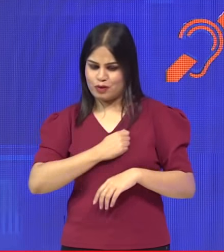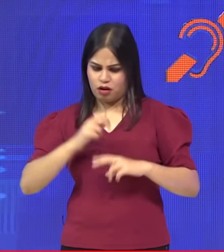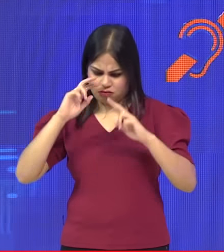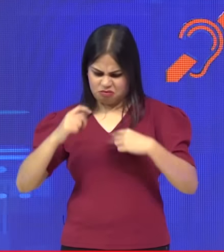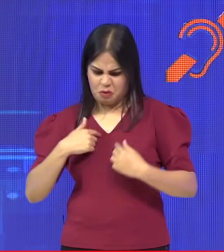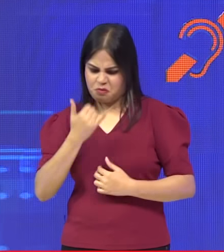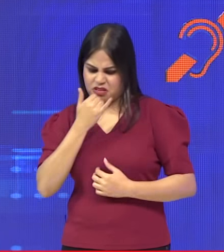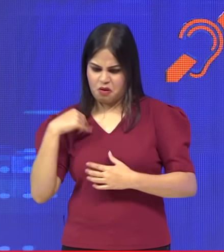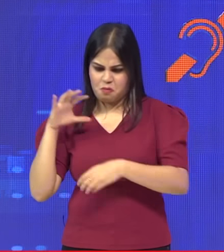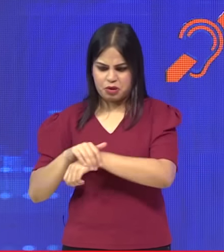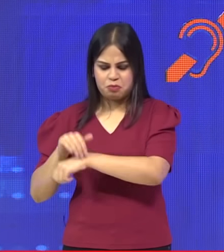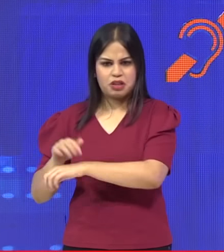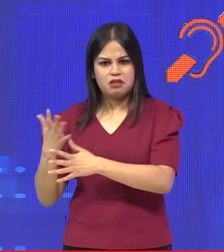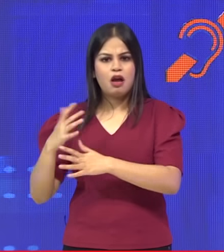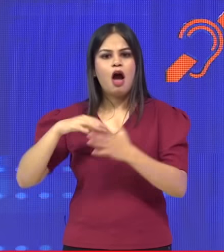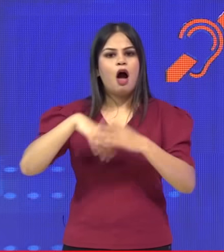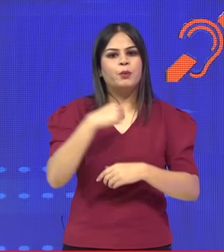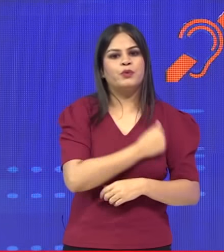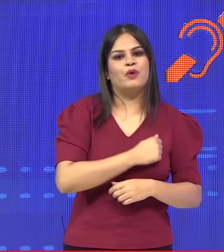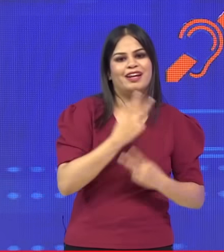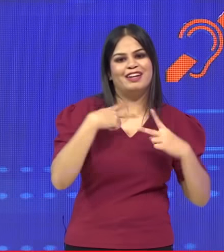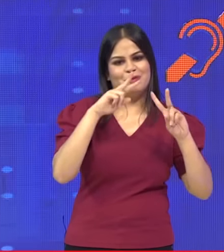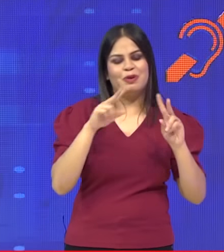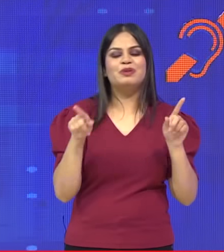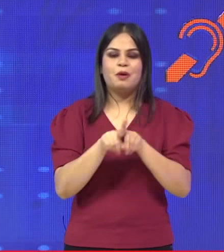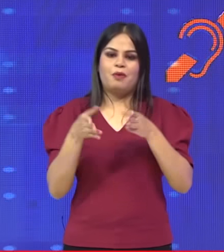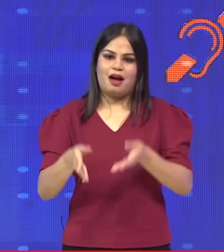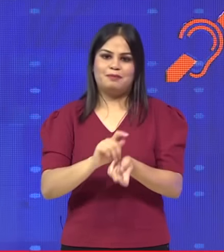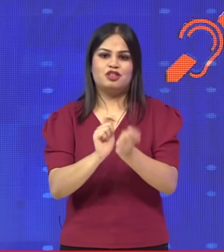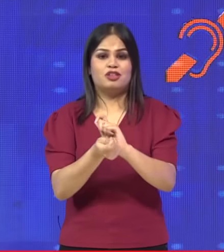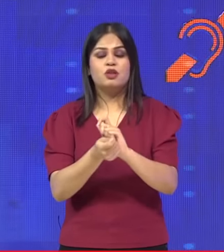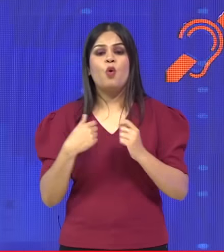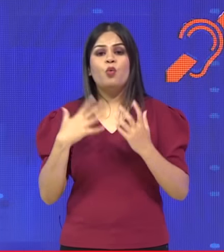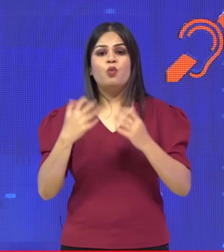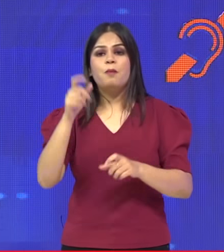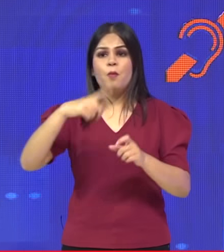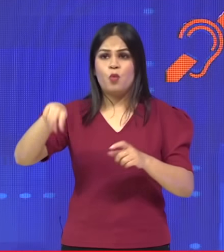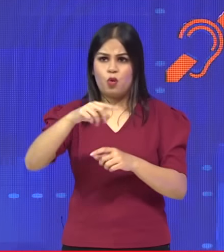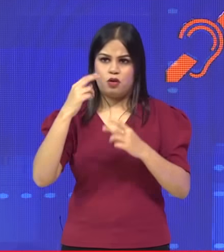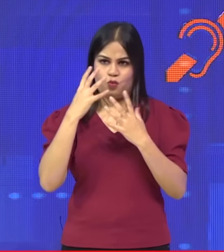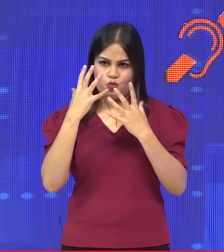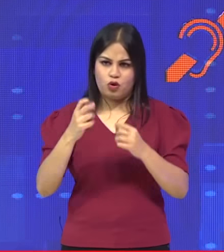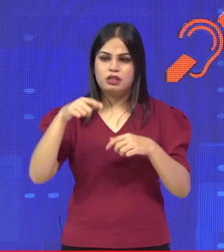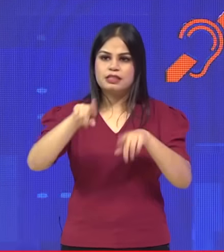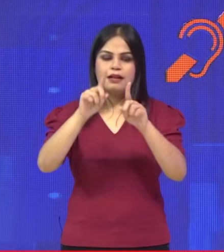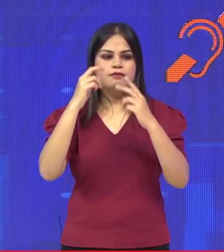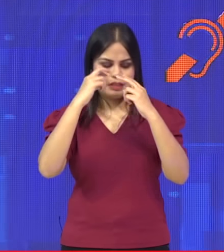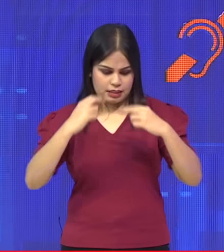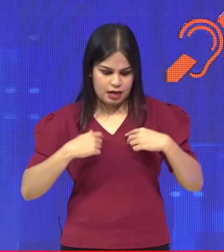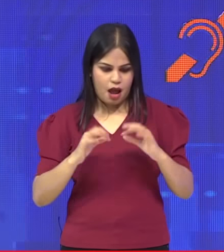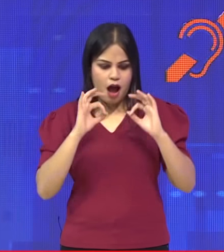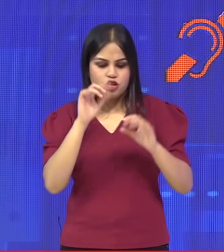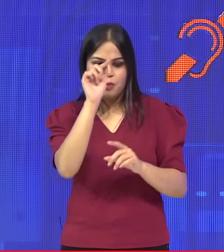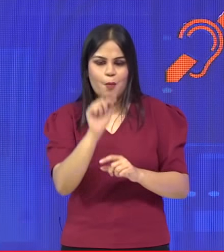और बस यही के आई थिंक एवरीवन शुड जस्ट सी एन बटर वर्जन ऑफ डेम सेल्फ और डेट इस व्हाट आई